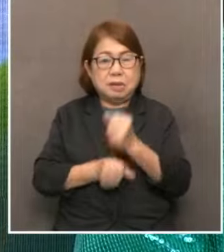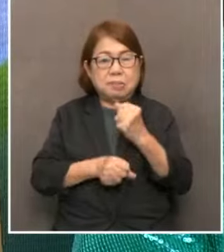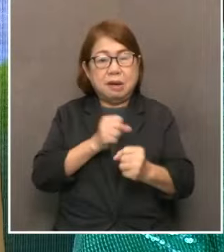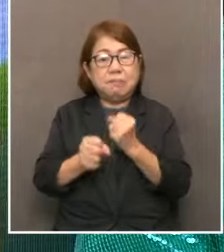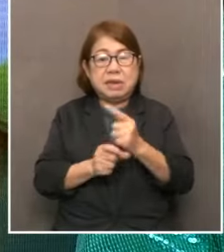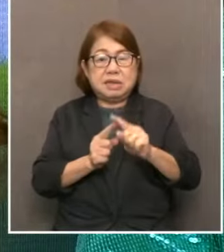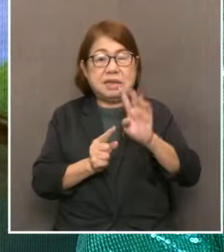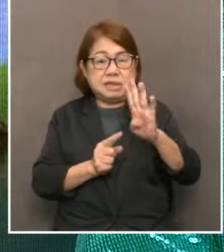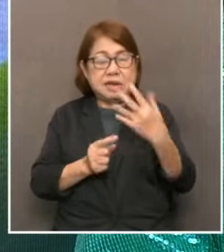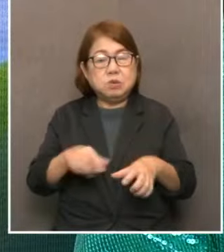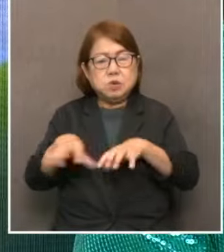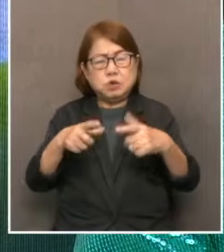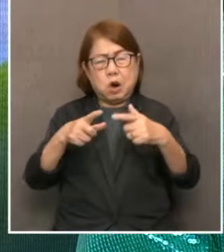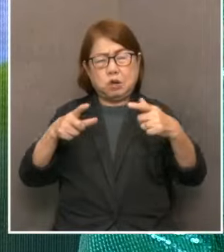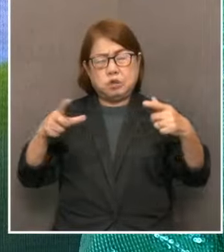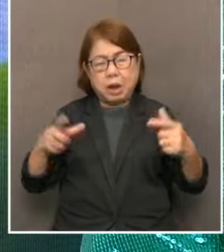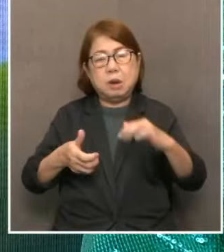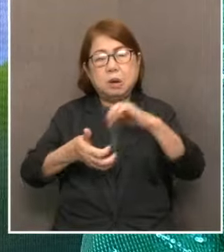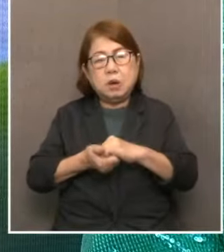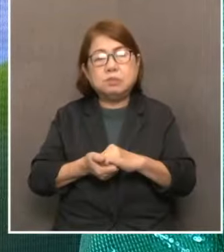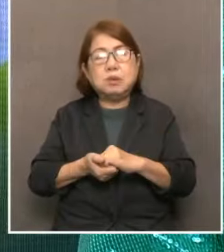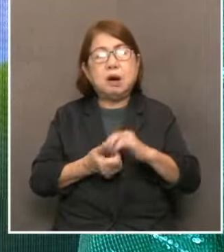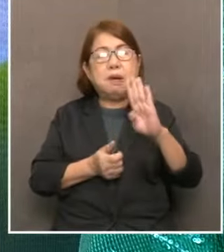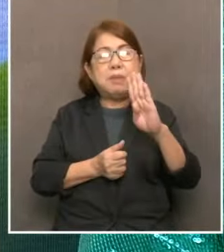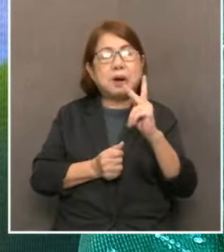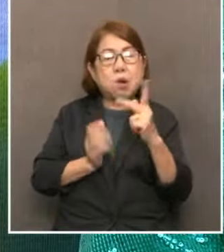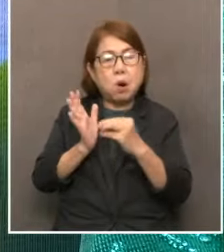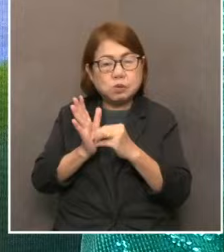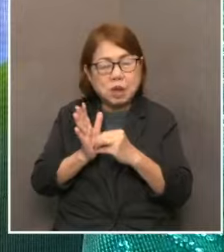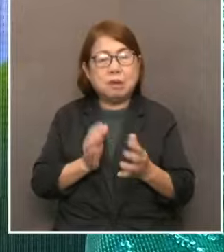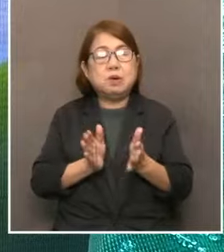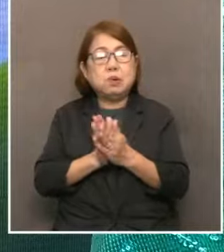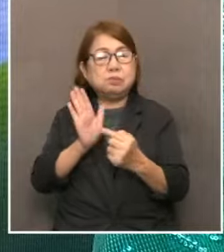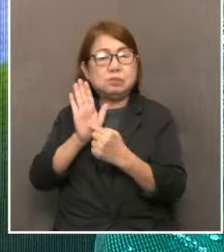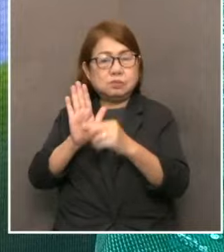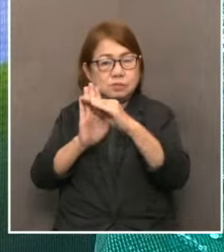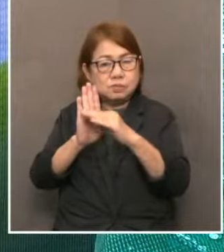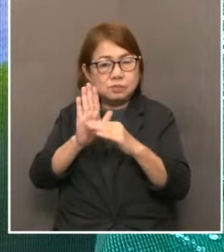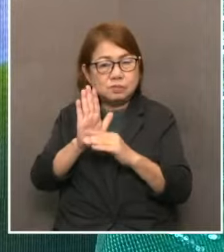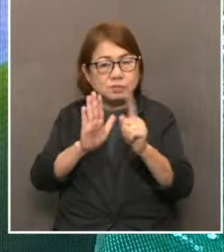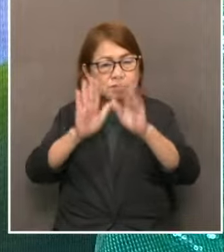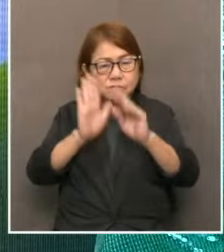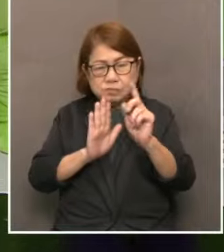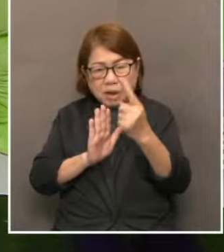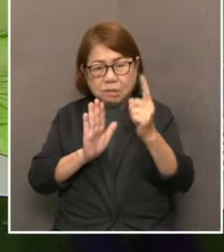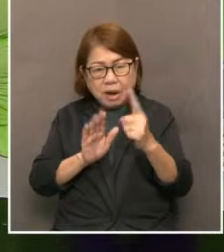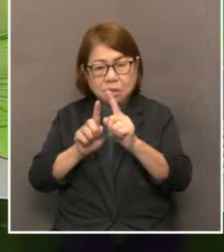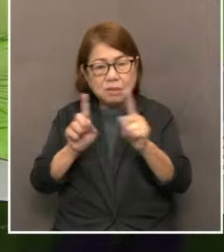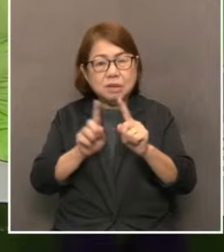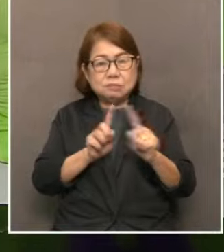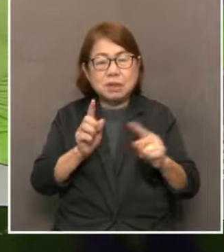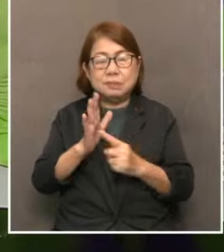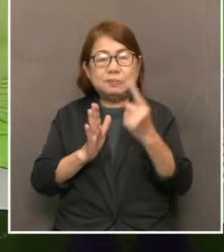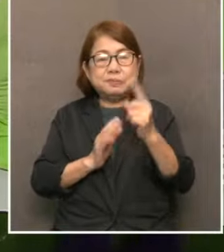ในปีนี้ยิ่งใหญ่กว่าเดิมเราจับมือร่วมกับ Bangkok PRแล้วก็นำเสนอรูปแบบของ Contentที่แตกต่างไปนะคะมีตั้ง